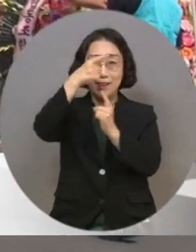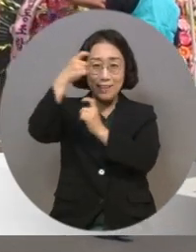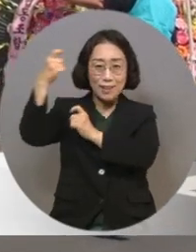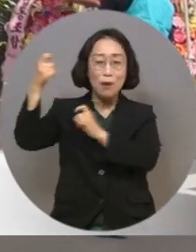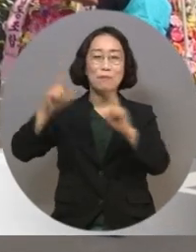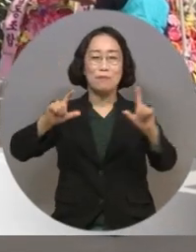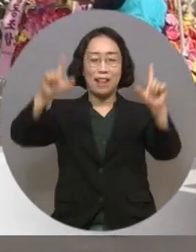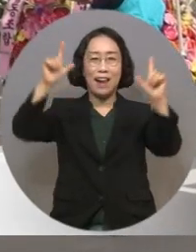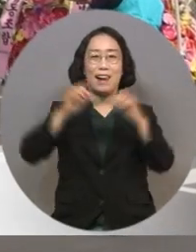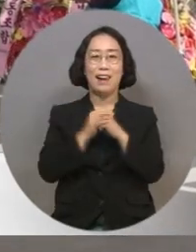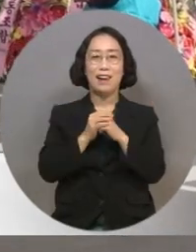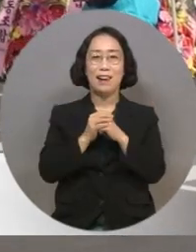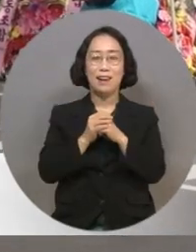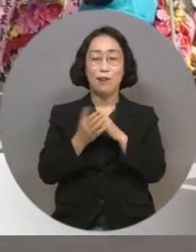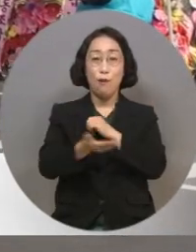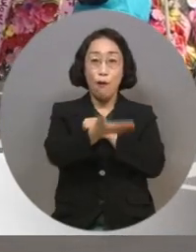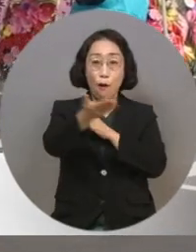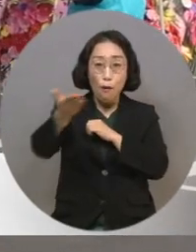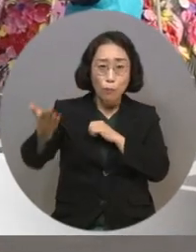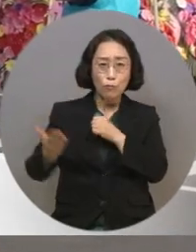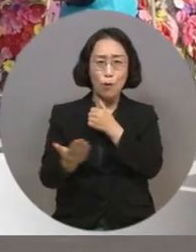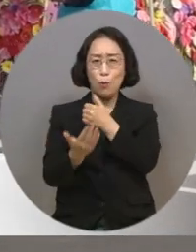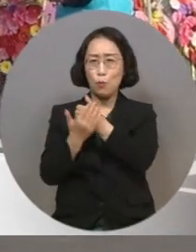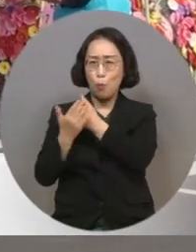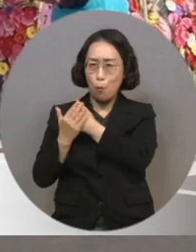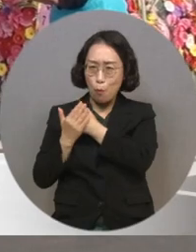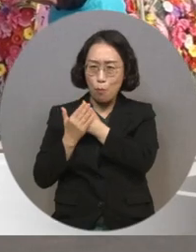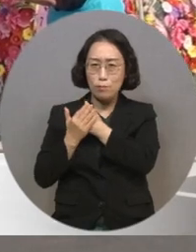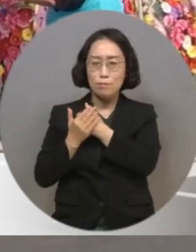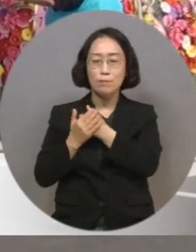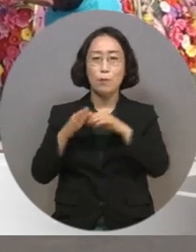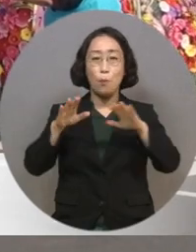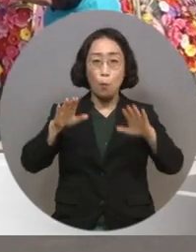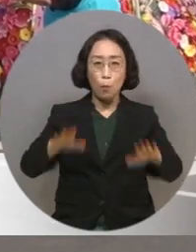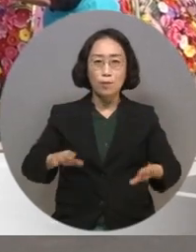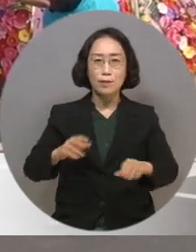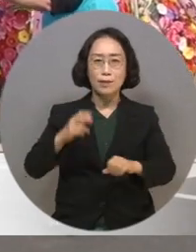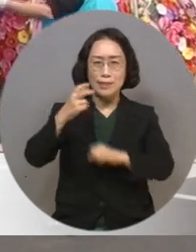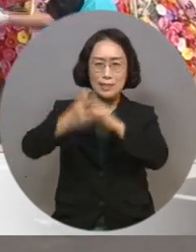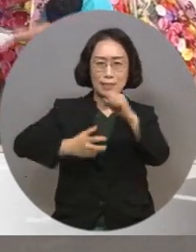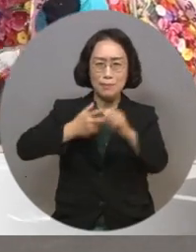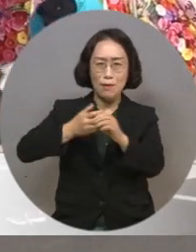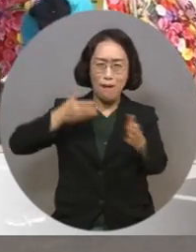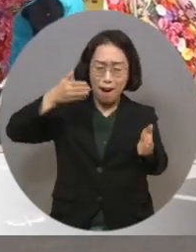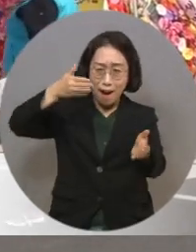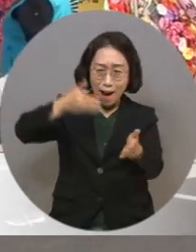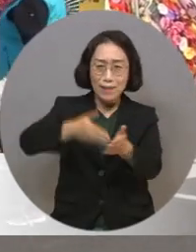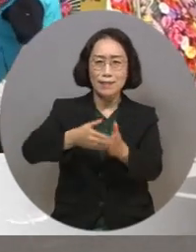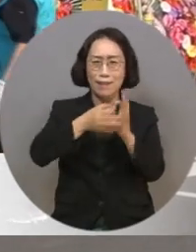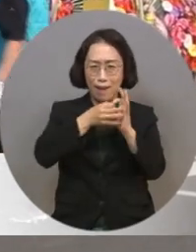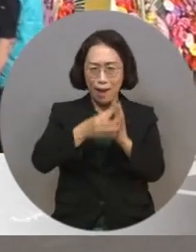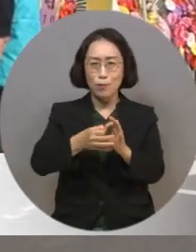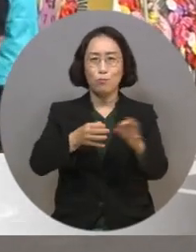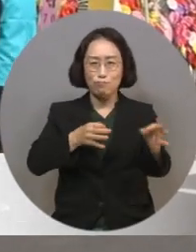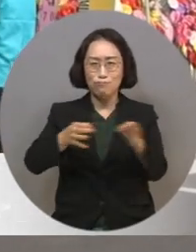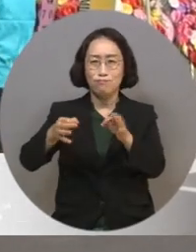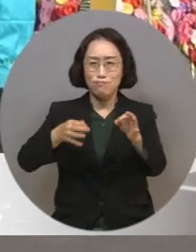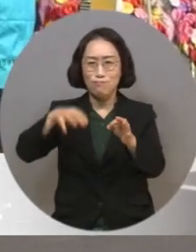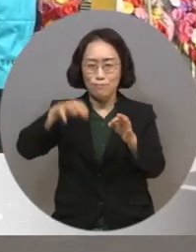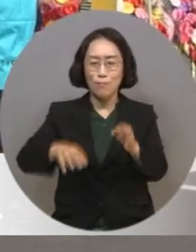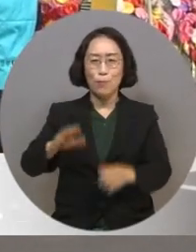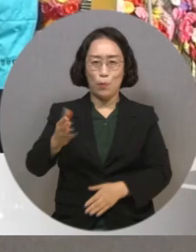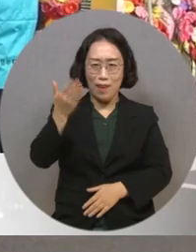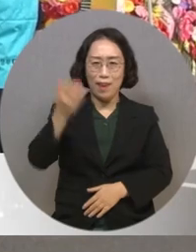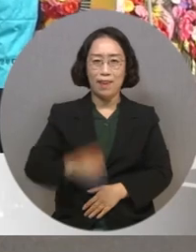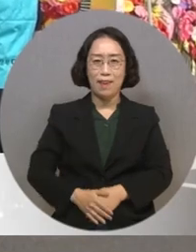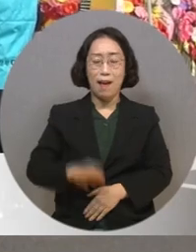행사 날입니다. 그렇다면 여러분들이 있었기에 오늘날에 70주년이 되지 않았나 이렇게 생각을 하고